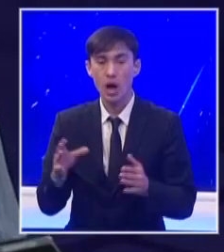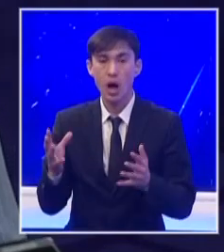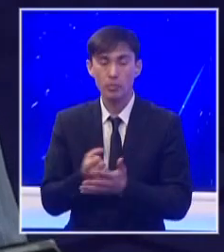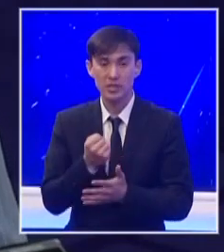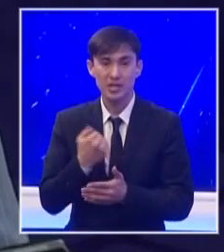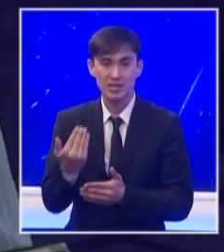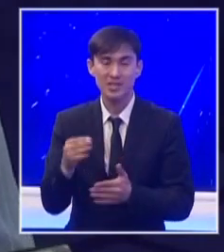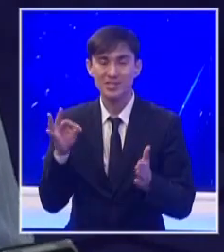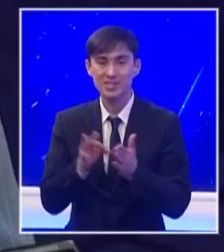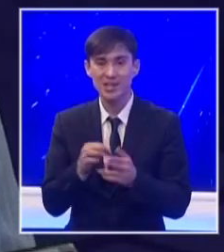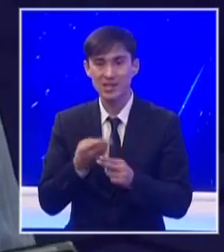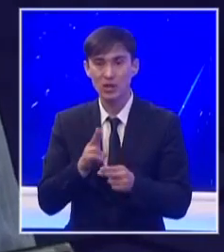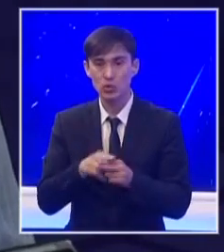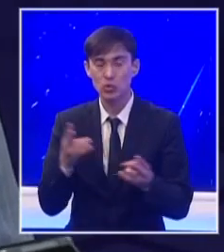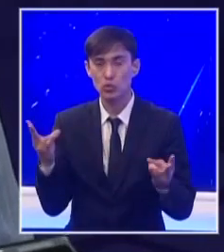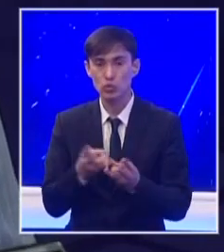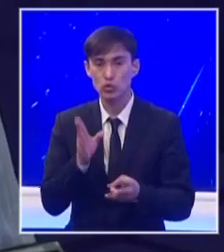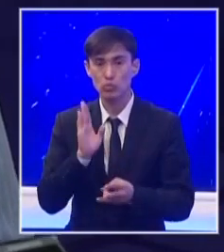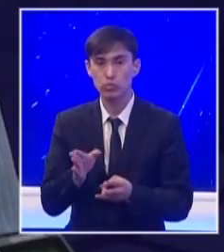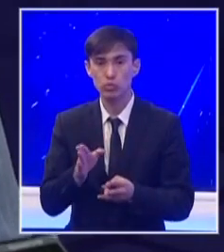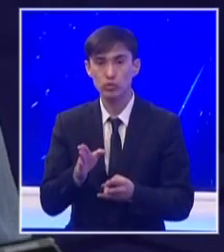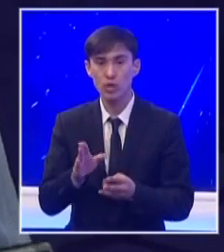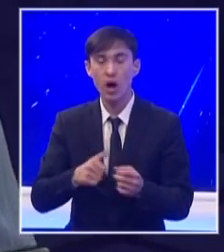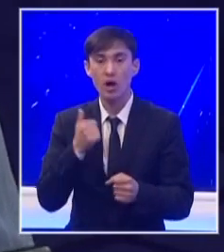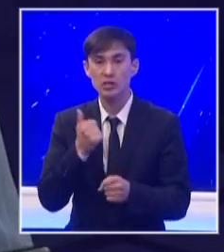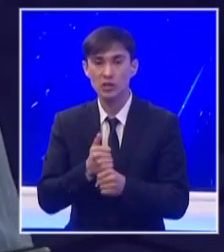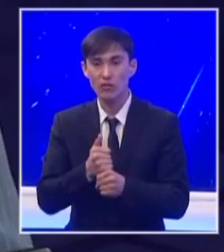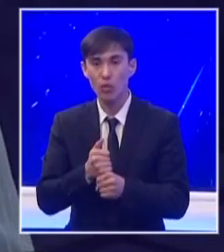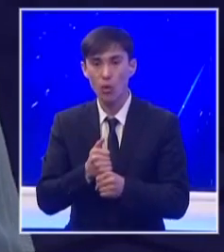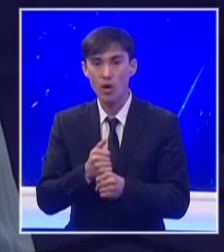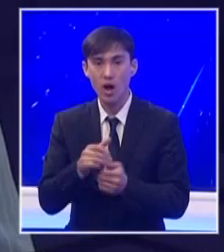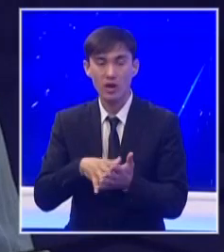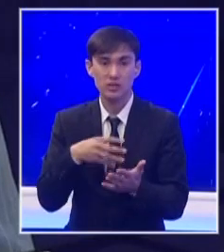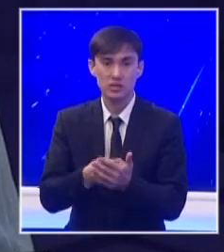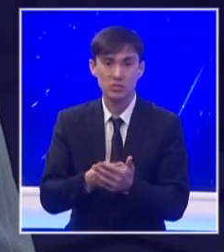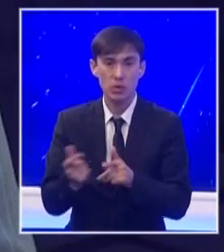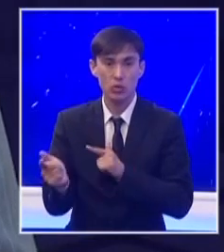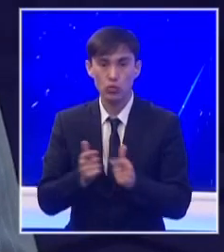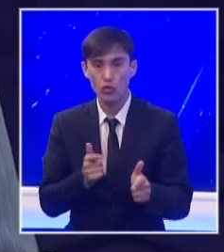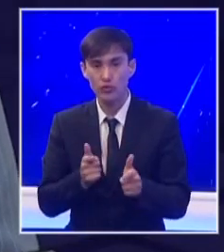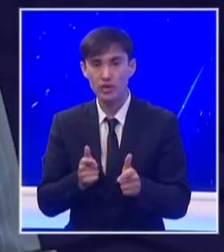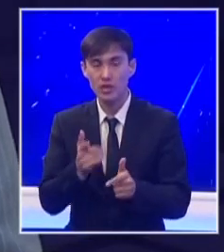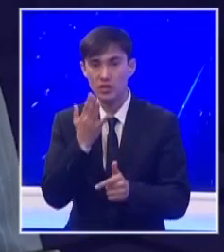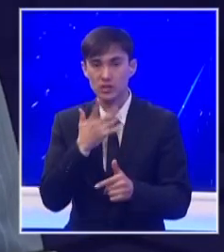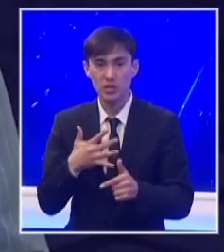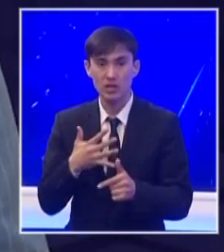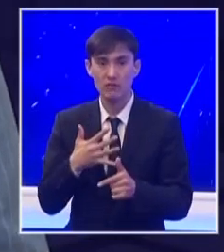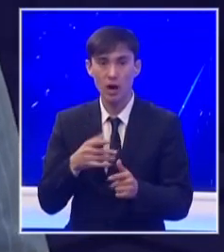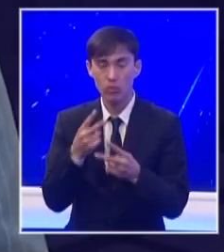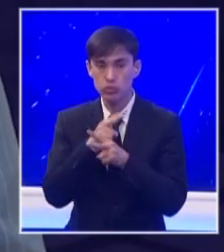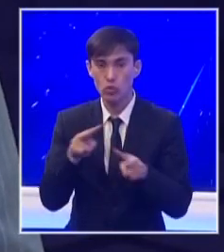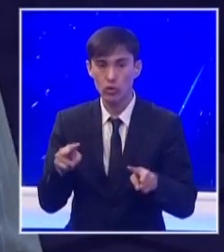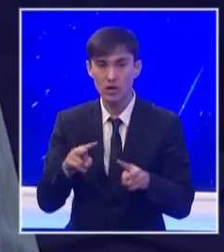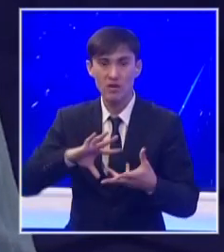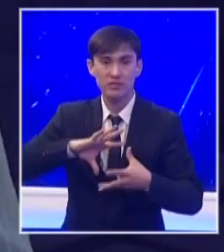определять те цели, на которые нужно будет сделать основной акцент при подготовке добровольного национального обзора, потому что в